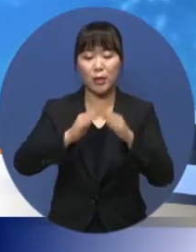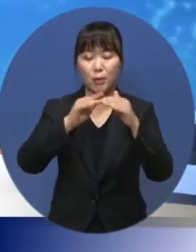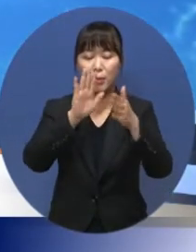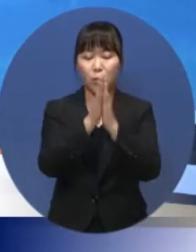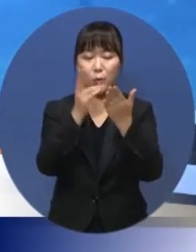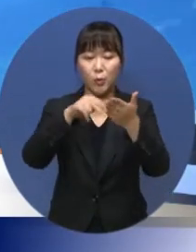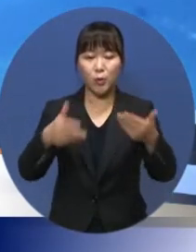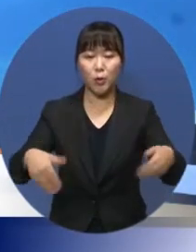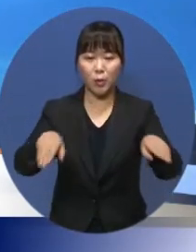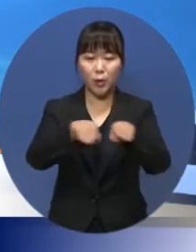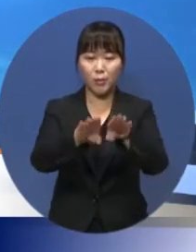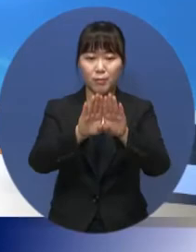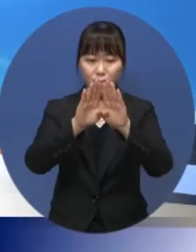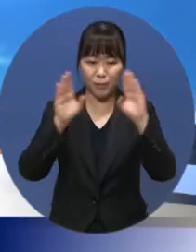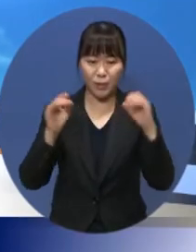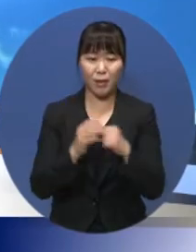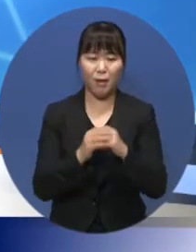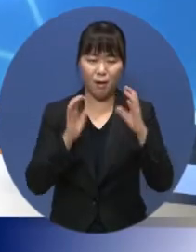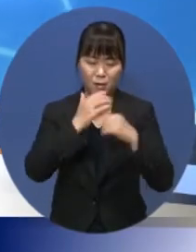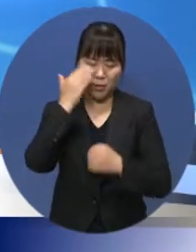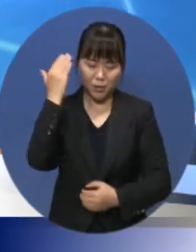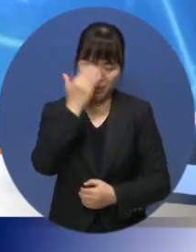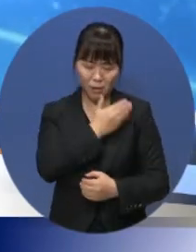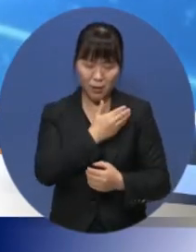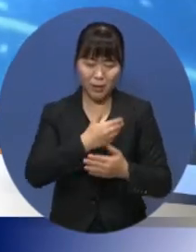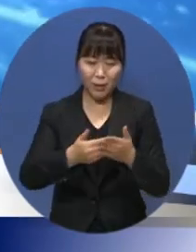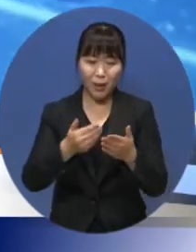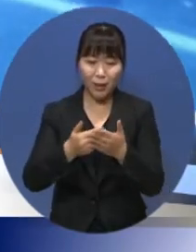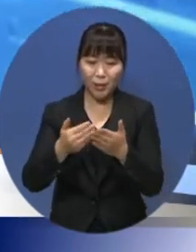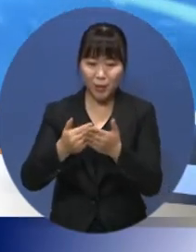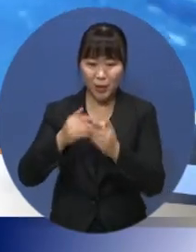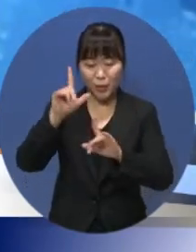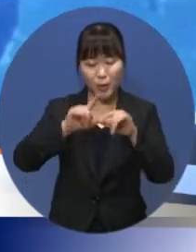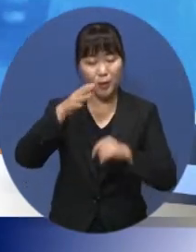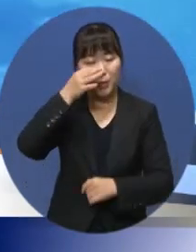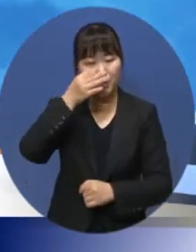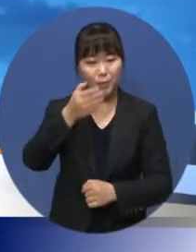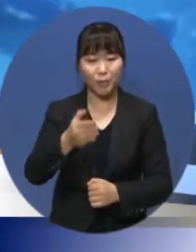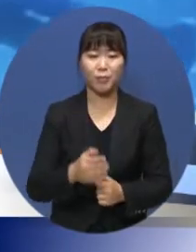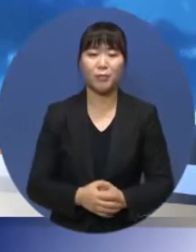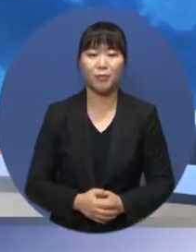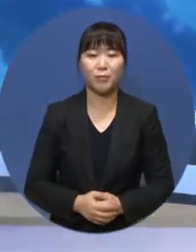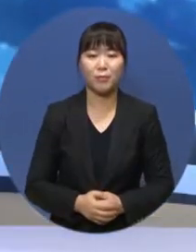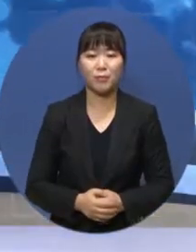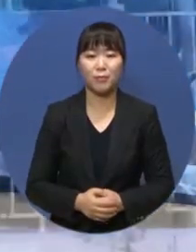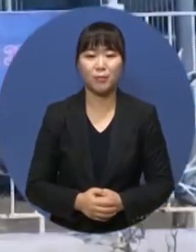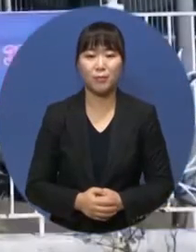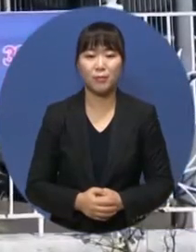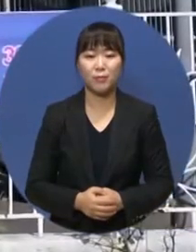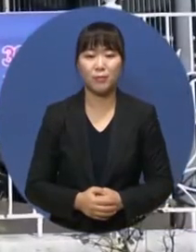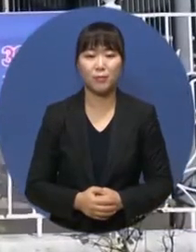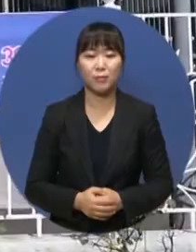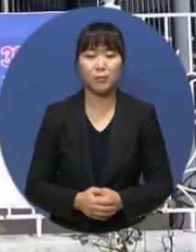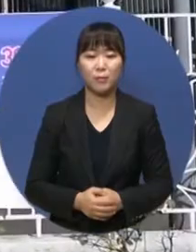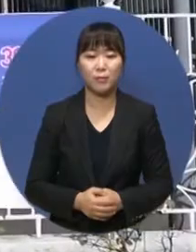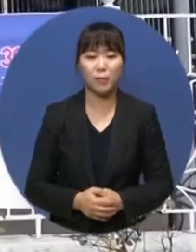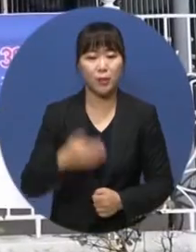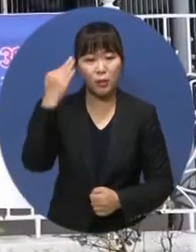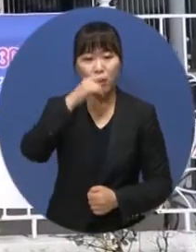돌산시립도서관에서 열렸습니다. 아이들의 순수한 작품 세계를 이소영 기자가 소개합니다.